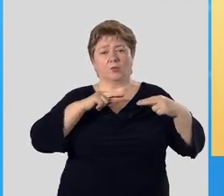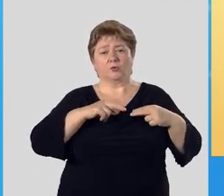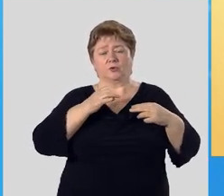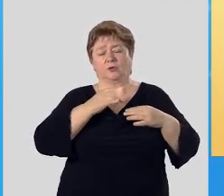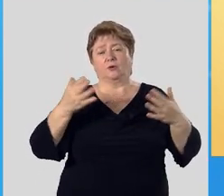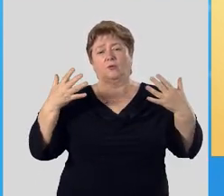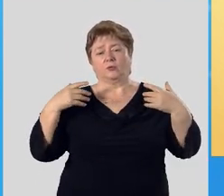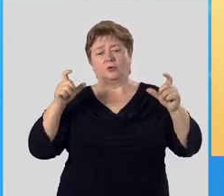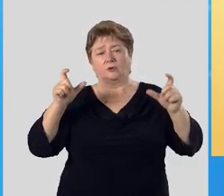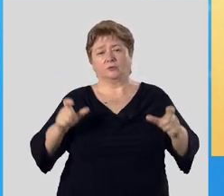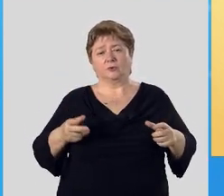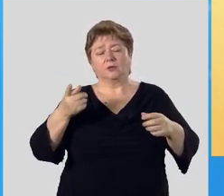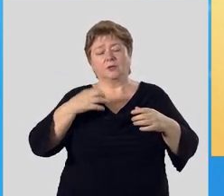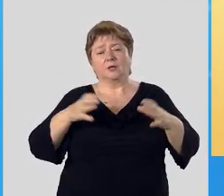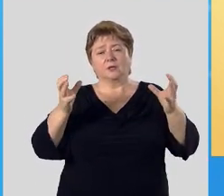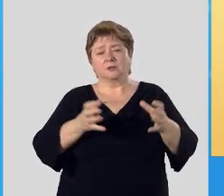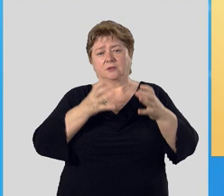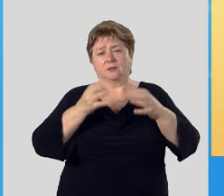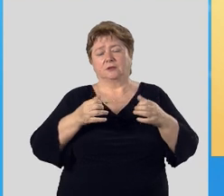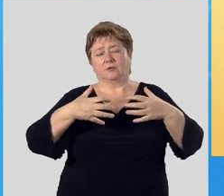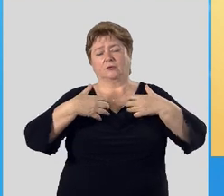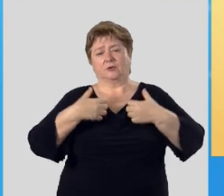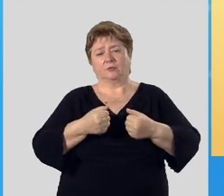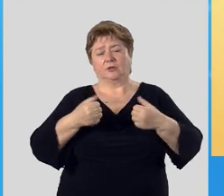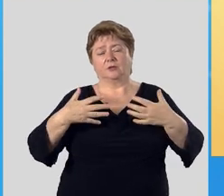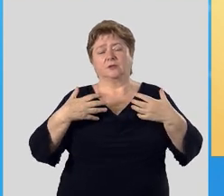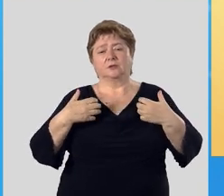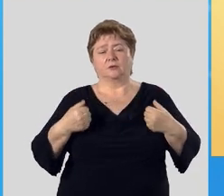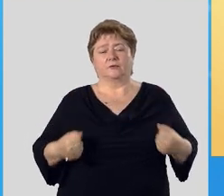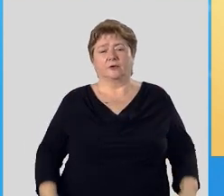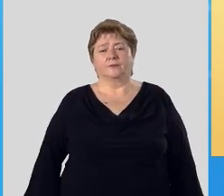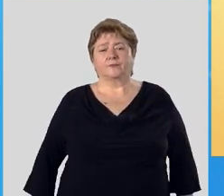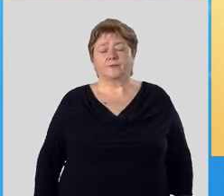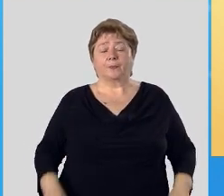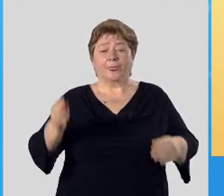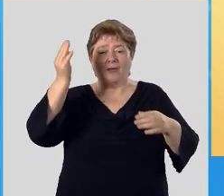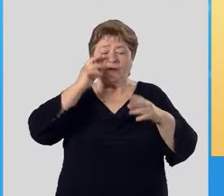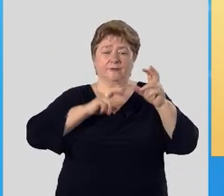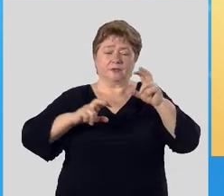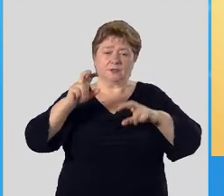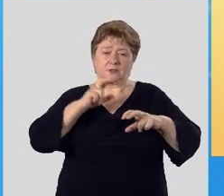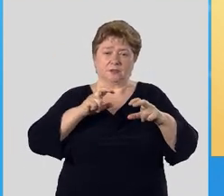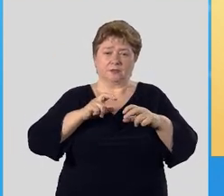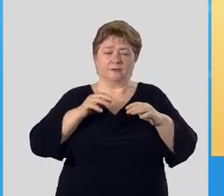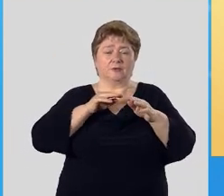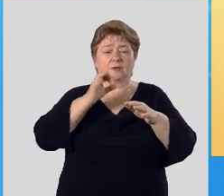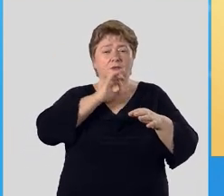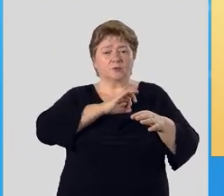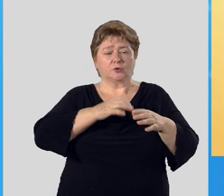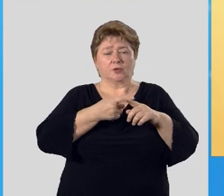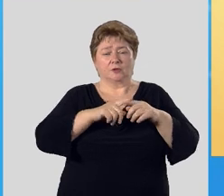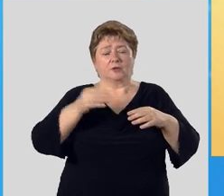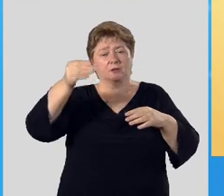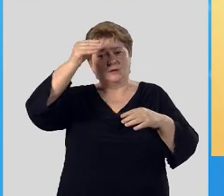отдыха люди для сохранения и укрепления здоровья методы исследования используемые